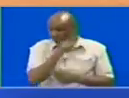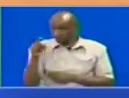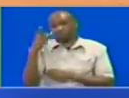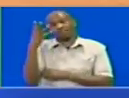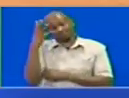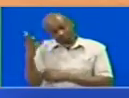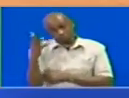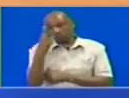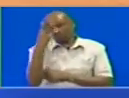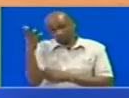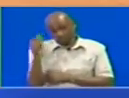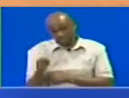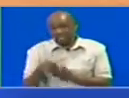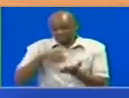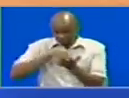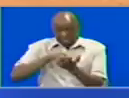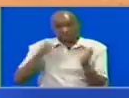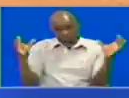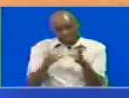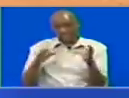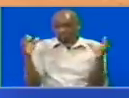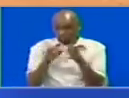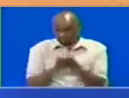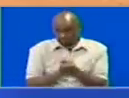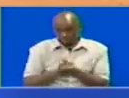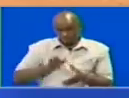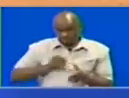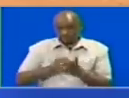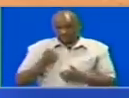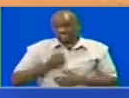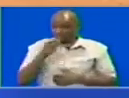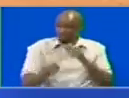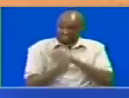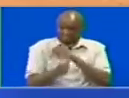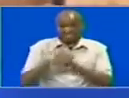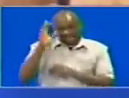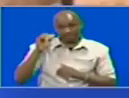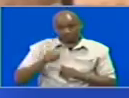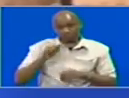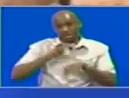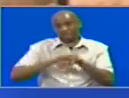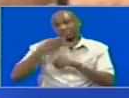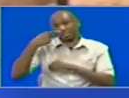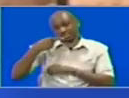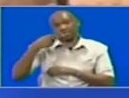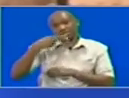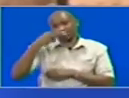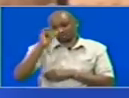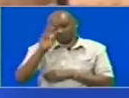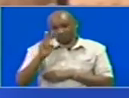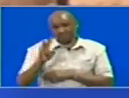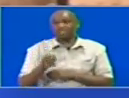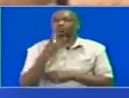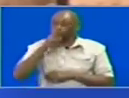24 ambapo tunaita vulnerable women and girls, ambapo wako katika hatari sana ya kuambukizwa. Tuko na 4,500